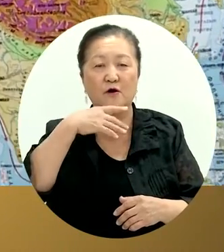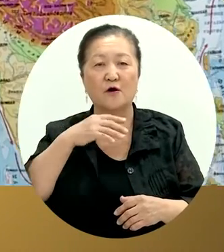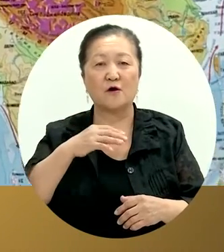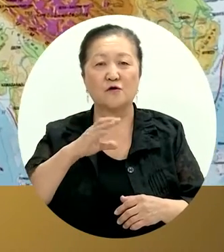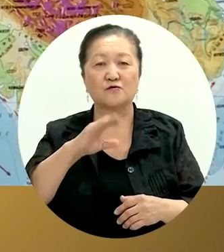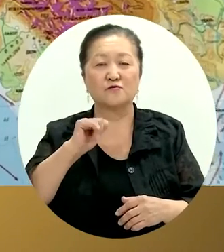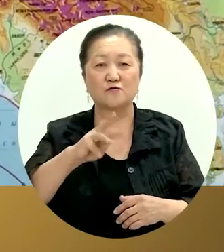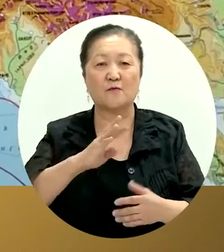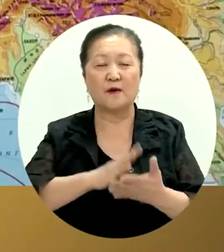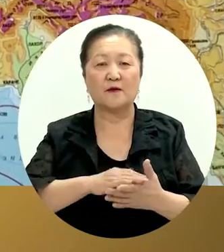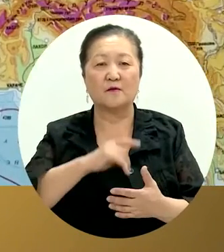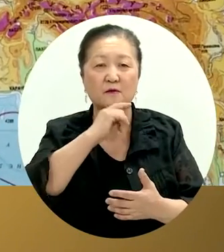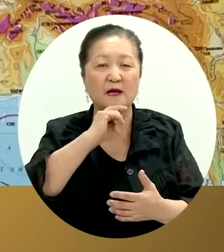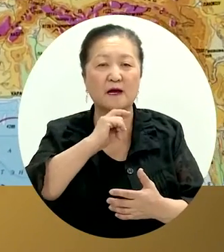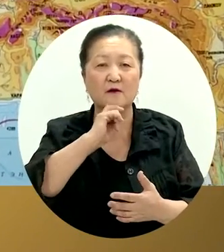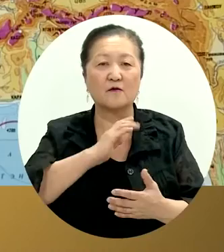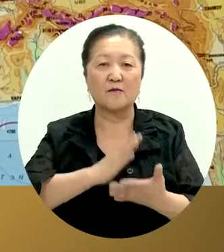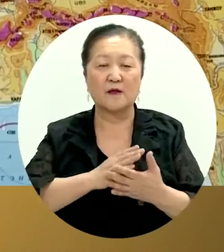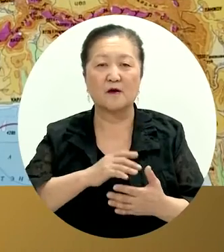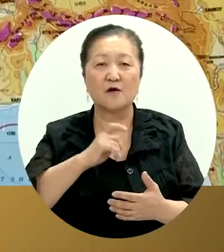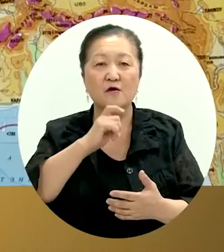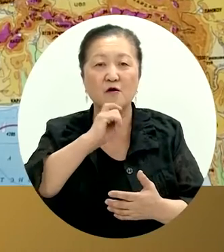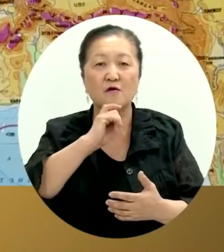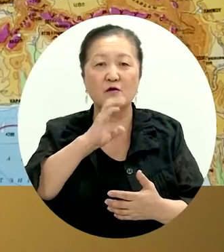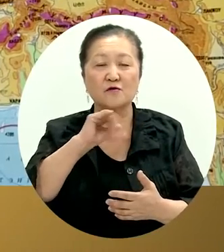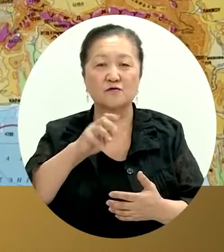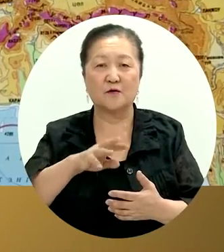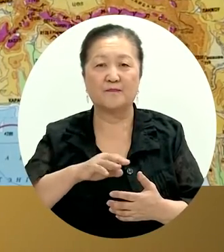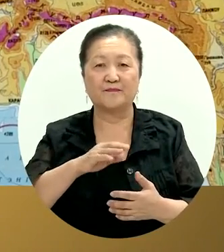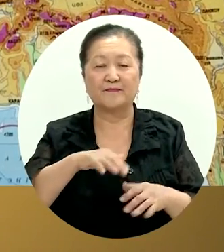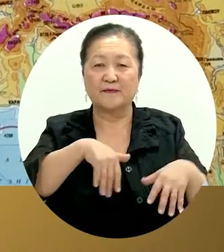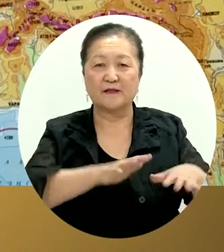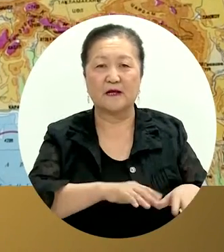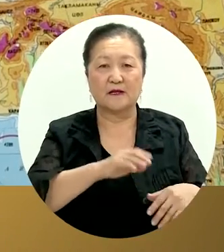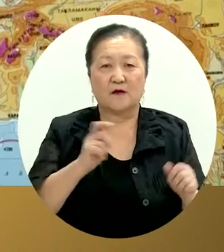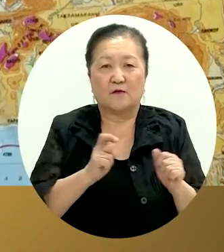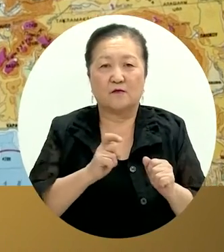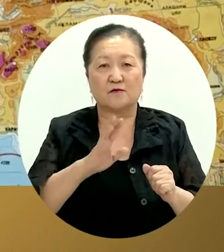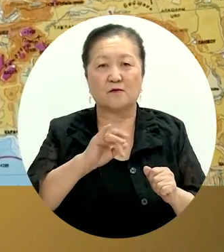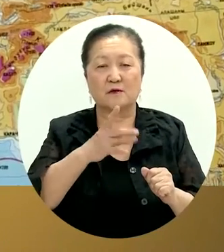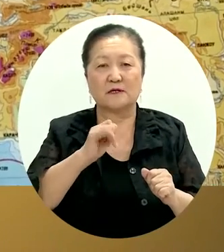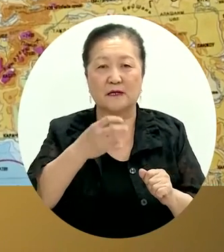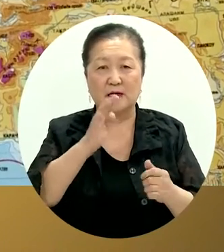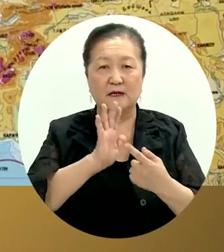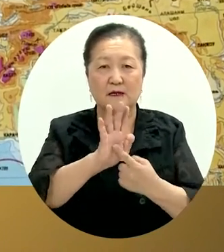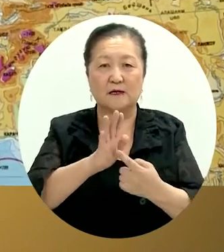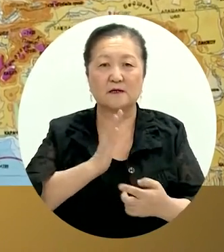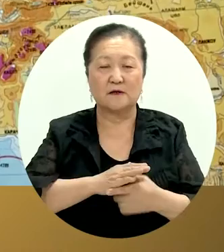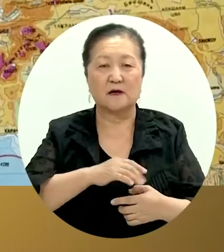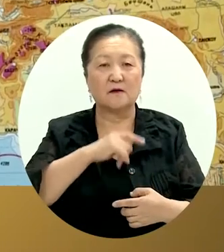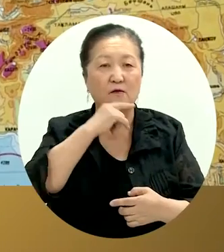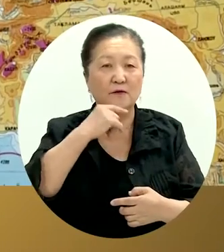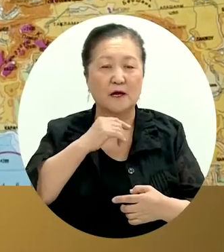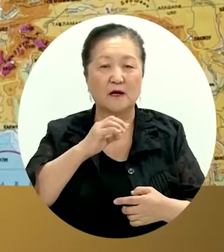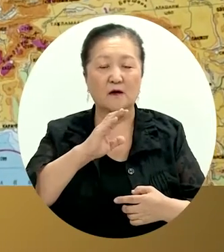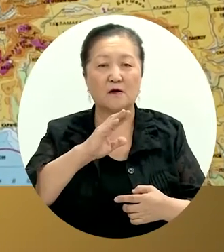Энд дээр нэг нь улаан, нэг нь цэнхэр юм тий. Тэр энэ хөх сумны хах үгээрээ далаан хүүт урсгалыг илэрхийлж байна. Улаан сум маань